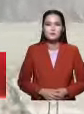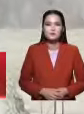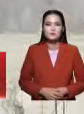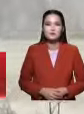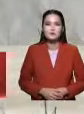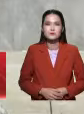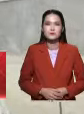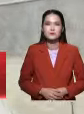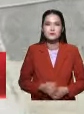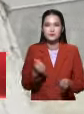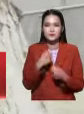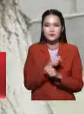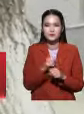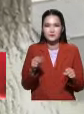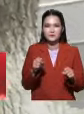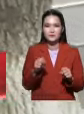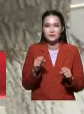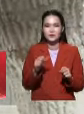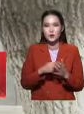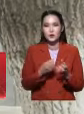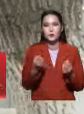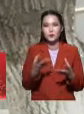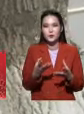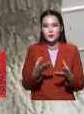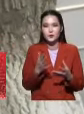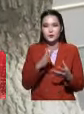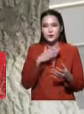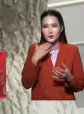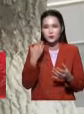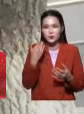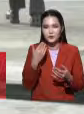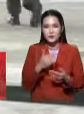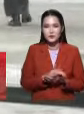Неге? Қызыңыз бар ма? Жоқ. Бүгін құшақтасу күні екен, құшақтағым келіп тұр сізді.